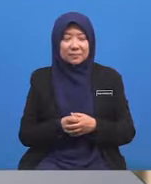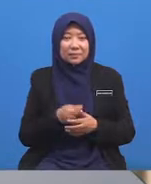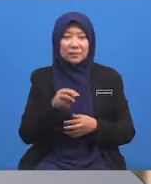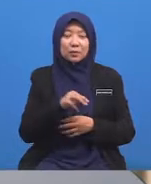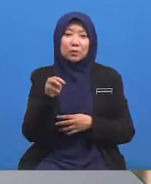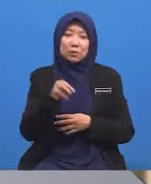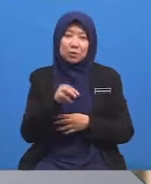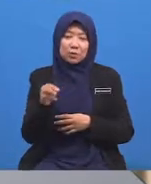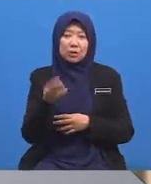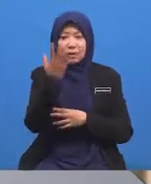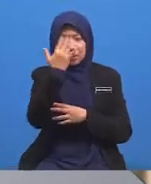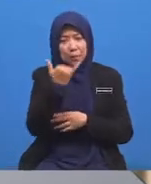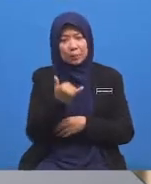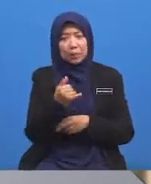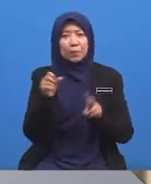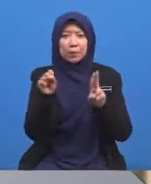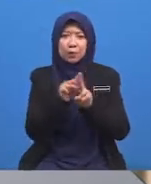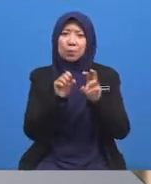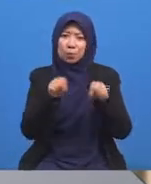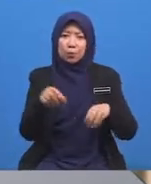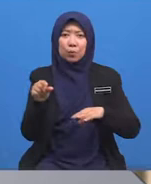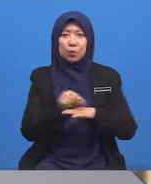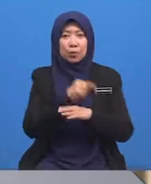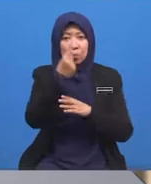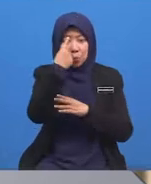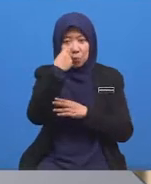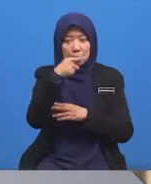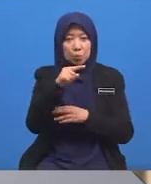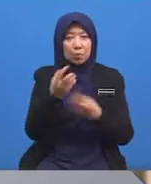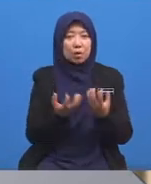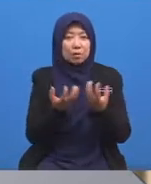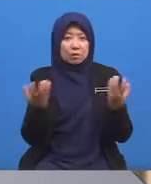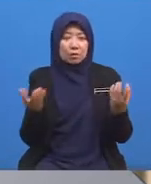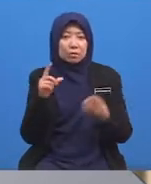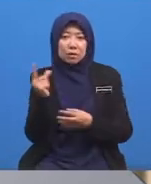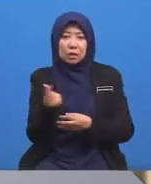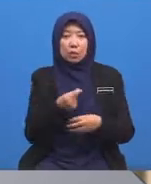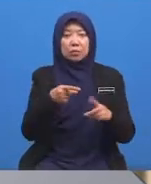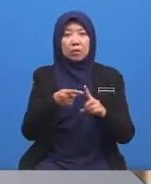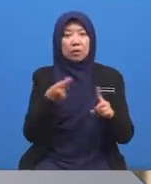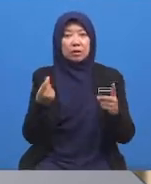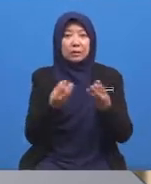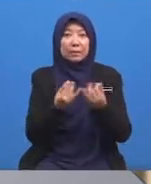Murid-murid, mengapa magnet boleh digunakan untuk mengasingkan jarum daripada pasir tadi?